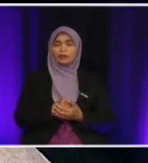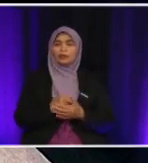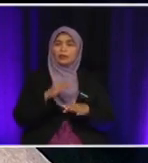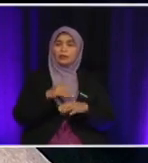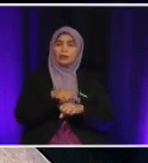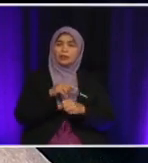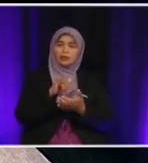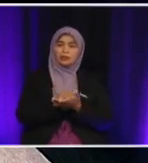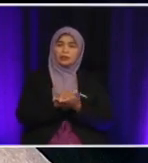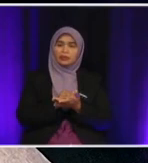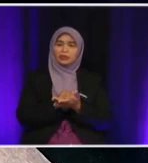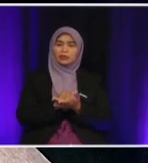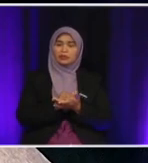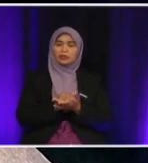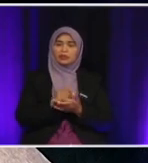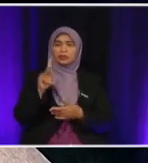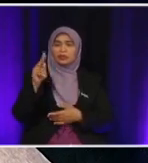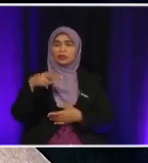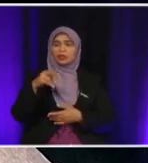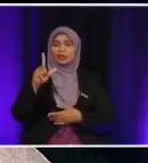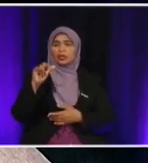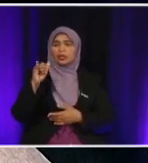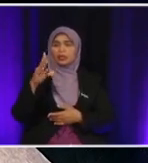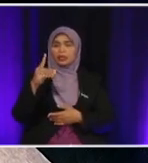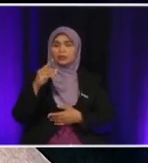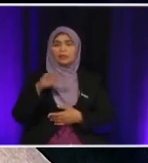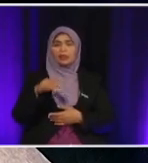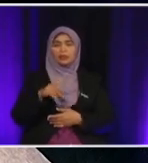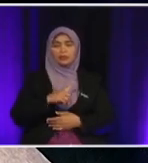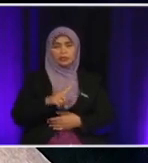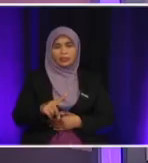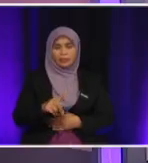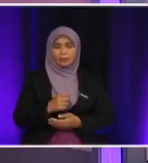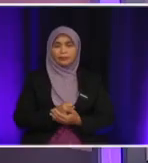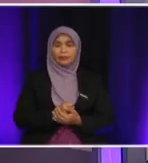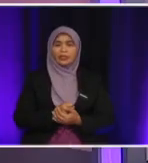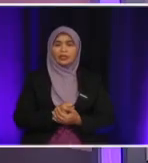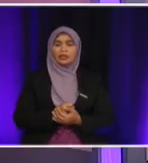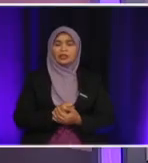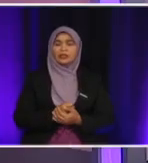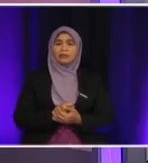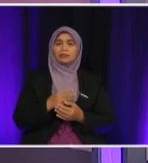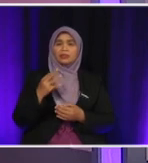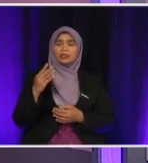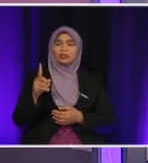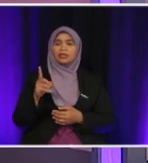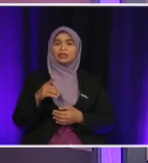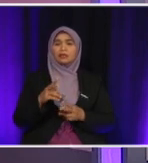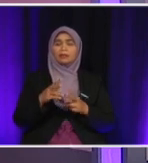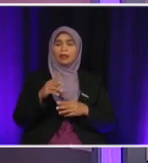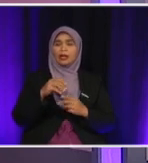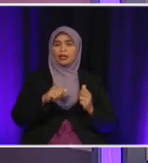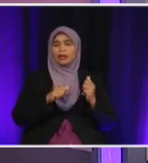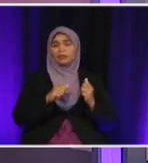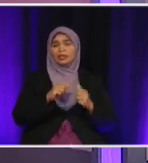masa itu Sayyidina kali Awali belum menjadi Islam Sayyidina hari adalah panglimu Islam yang sangat